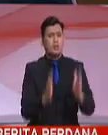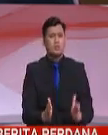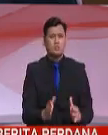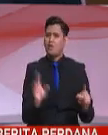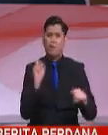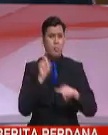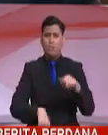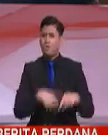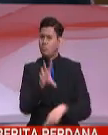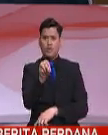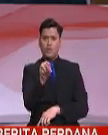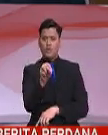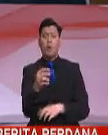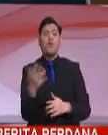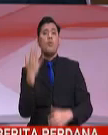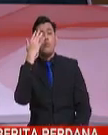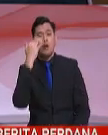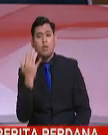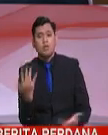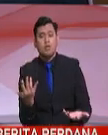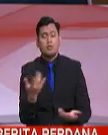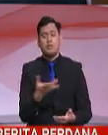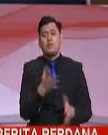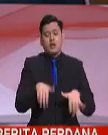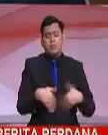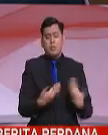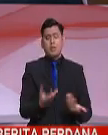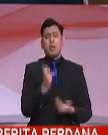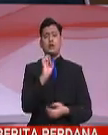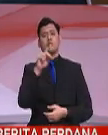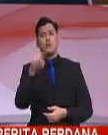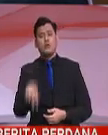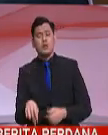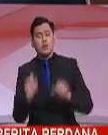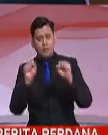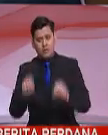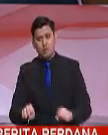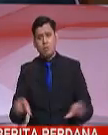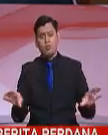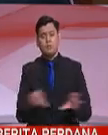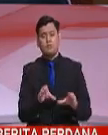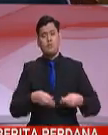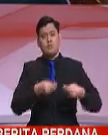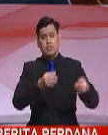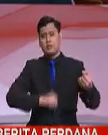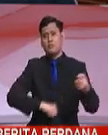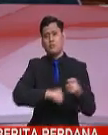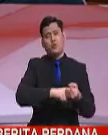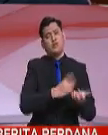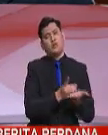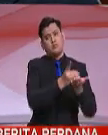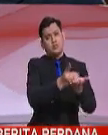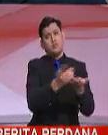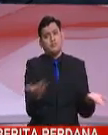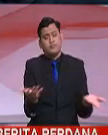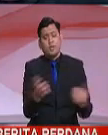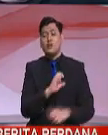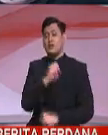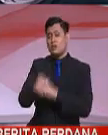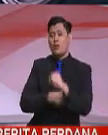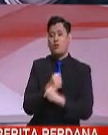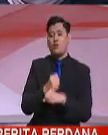tidak dibenarkan. Jadi bagaimana SOP yang mereka harus turuti untuk menyumbangkan sebarang bentuk bantuan tu? Okey, untuk tahun ini telah pun